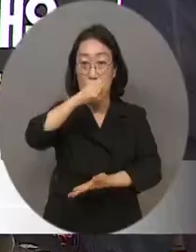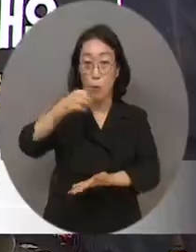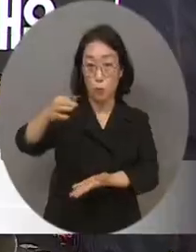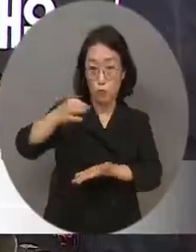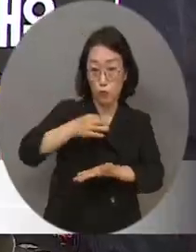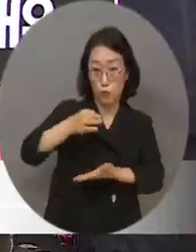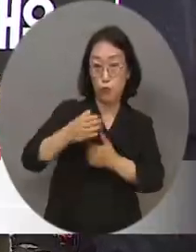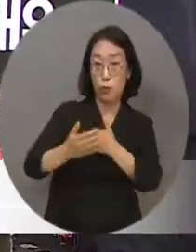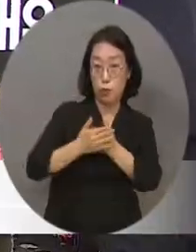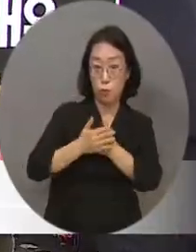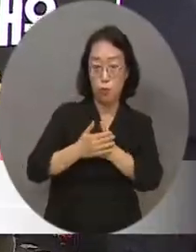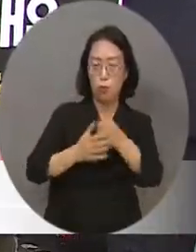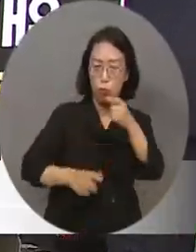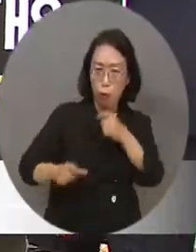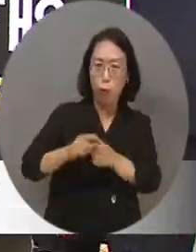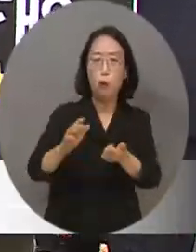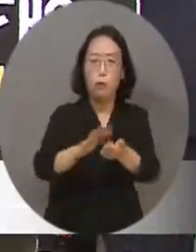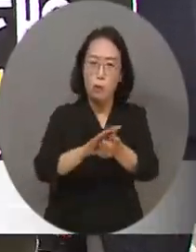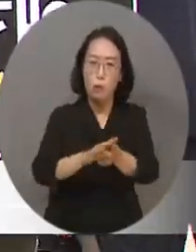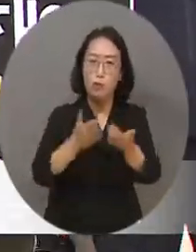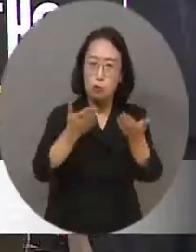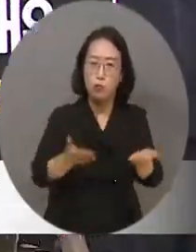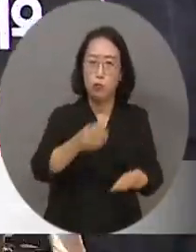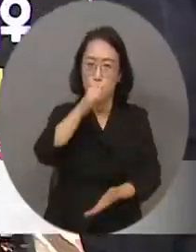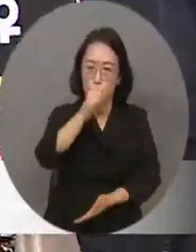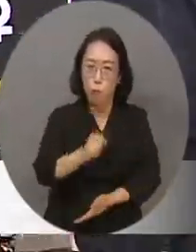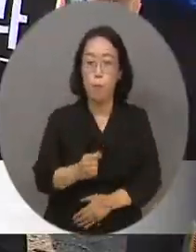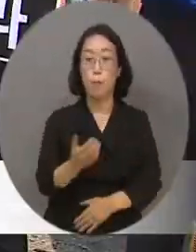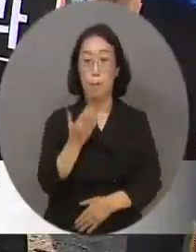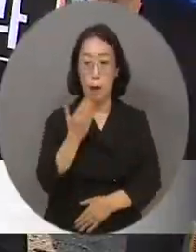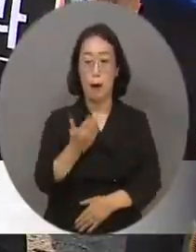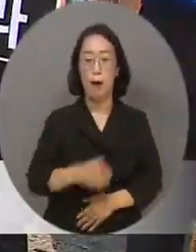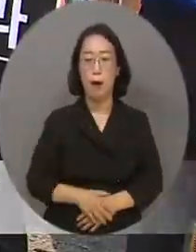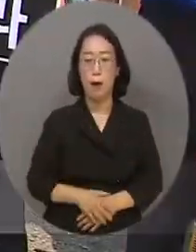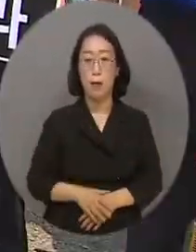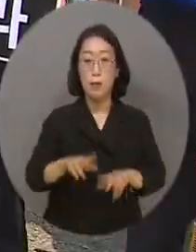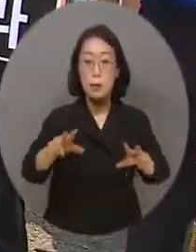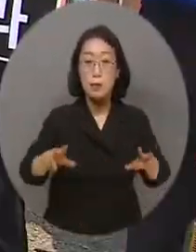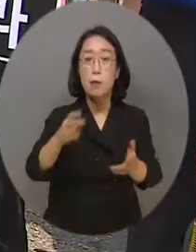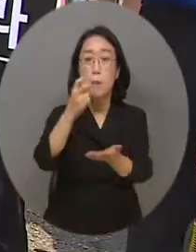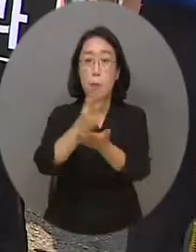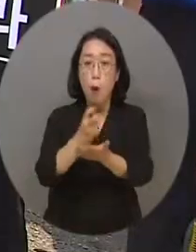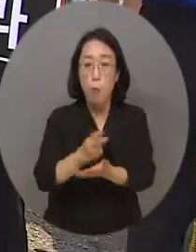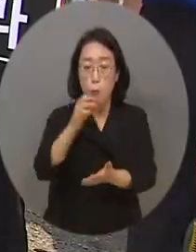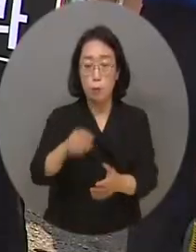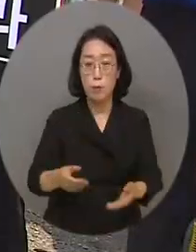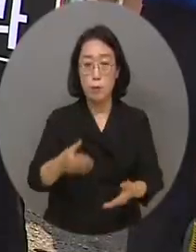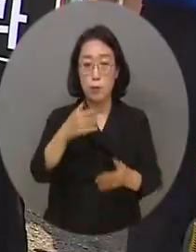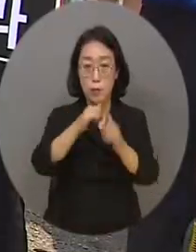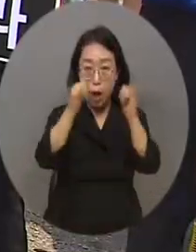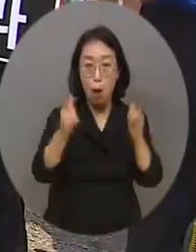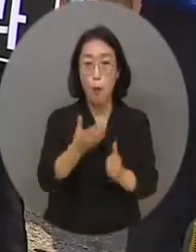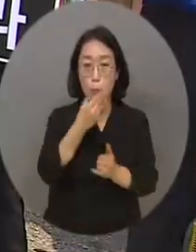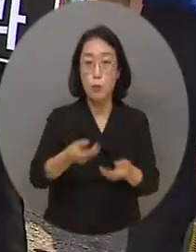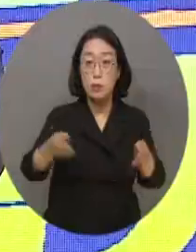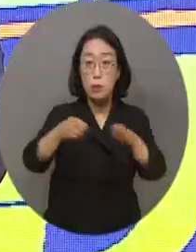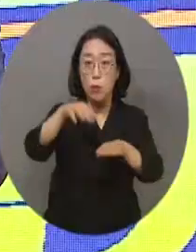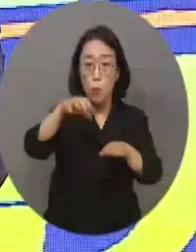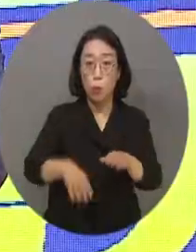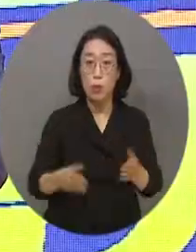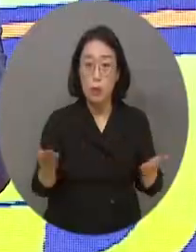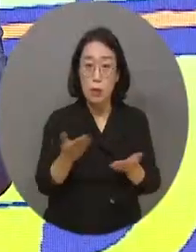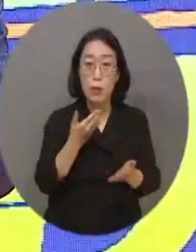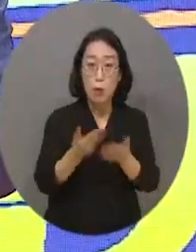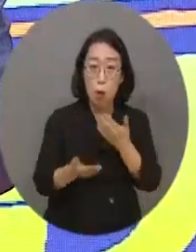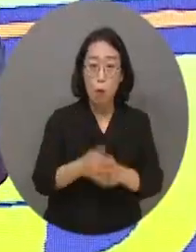다양한 자립지원 서비스를 공급할 수 있다고 주장했습니다. 또 현행법상 사회복지시설이 아닌 곳에서 일할 경우